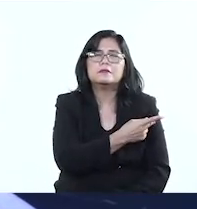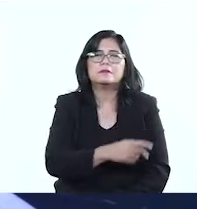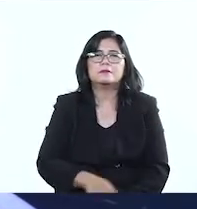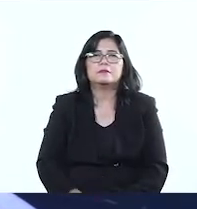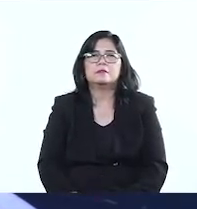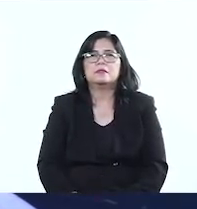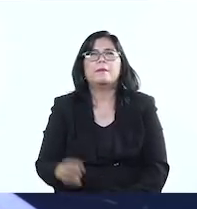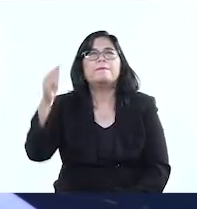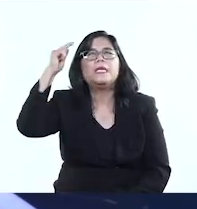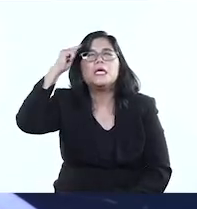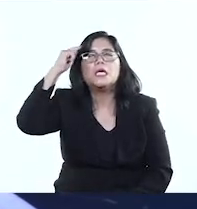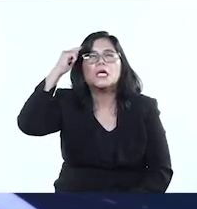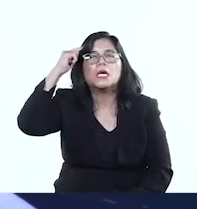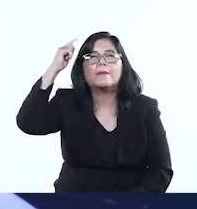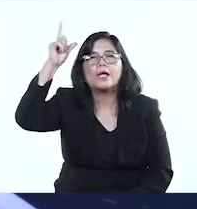Hai mikir